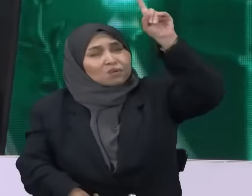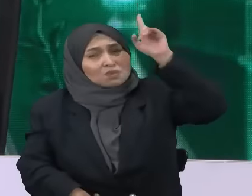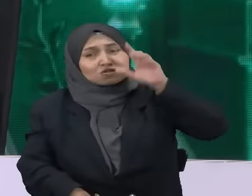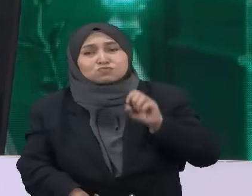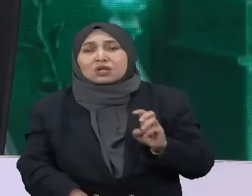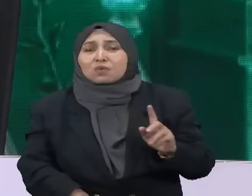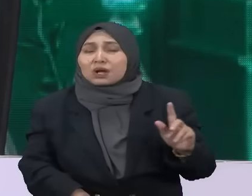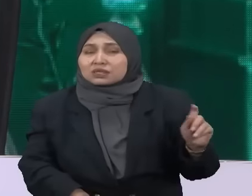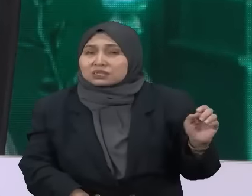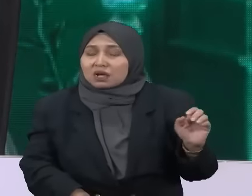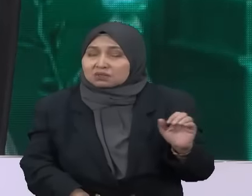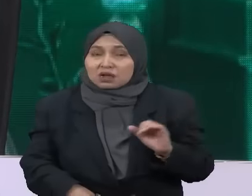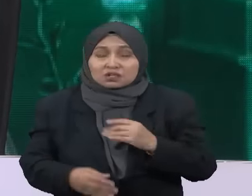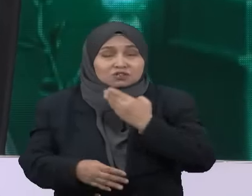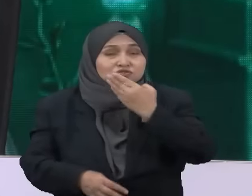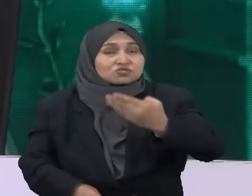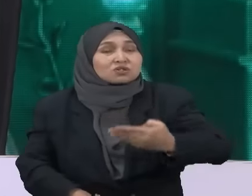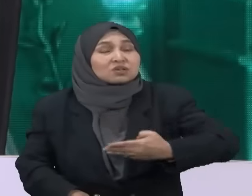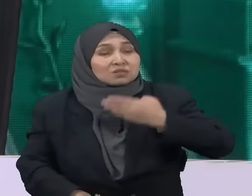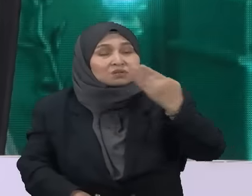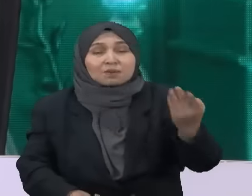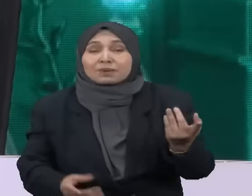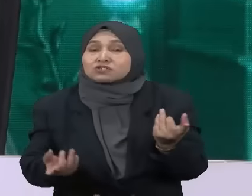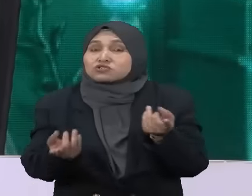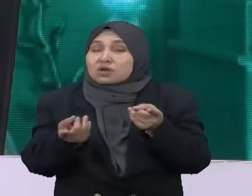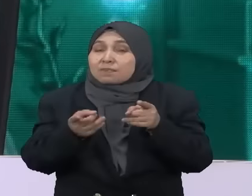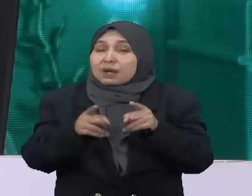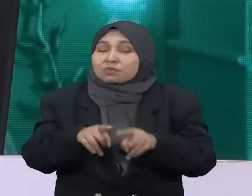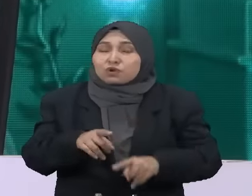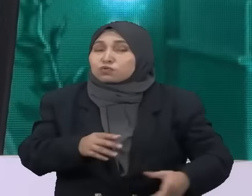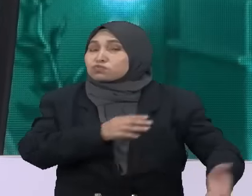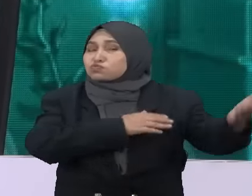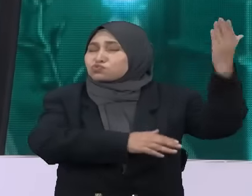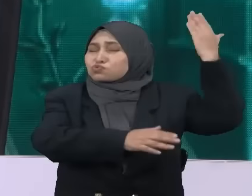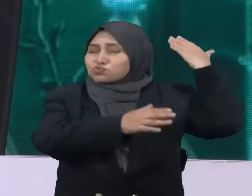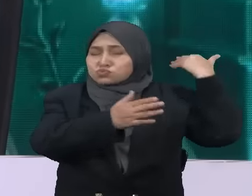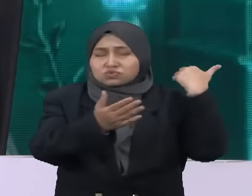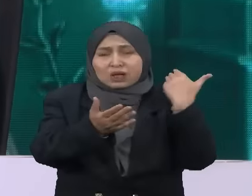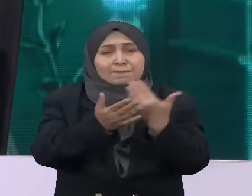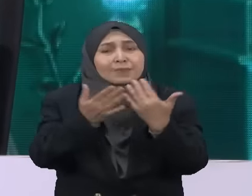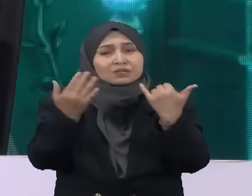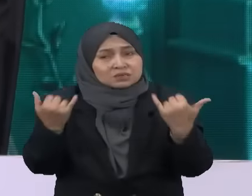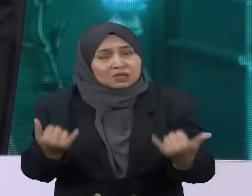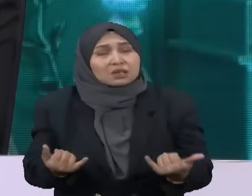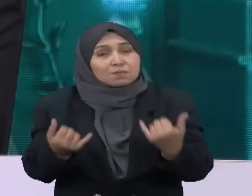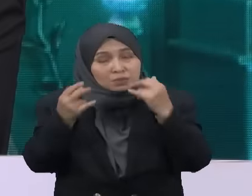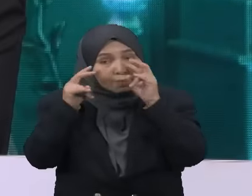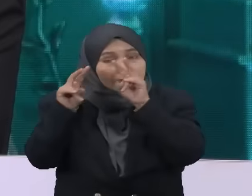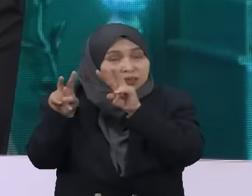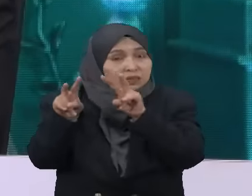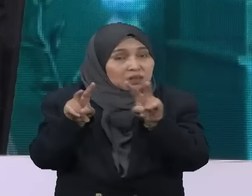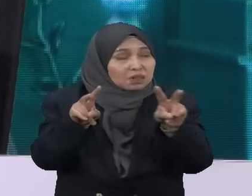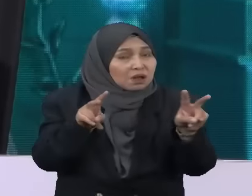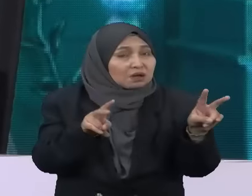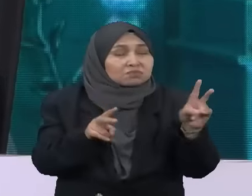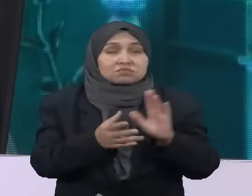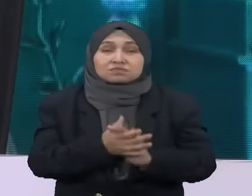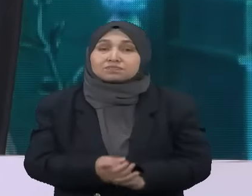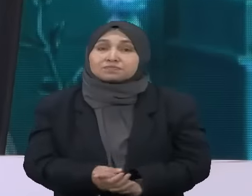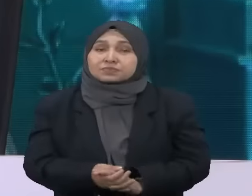Taala, dan sejarah itu sebagaimana berlaku zaman dahulu sampailah hari ini kita boleh melihat kesan-kesannya